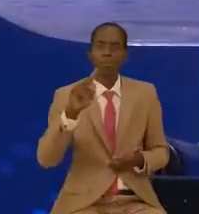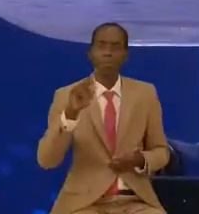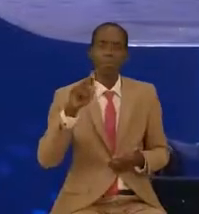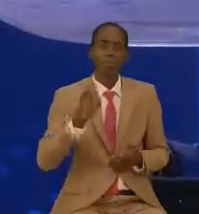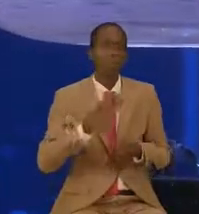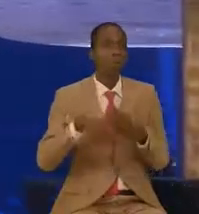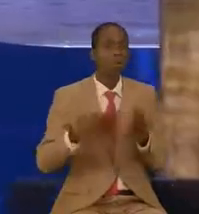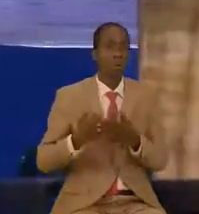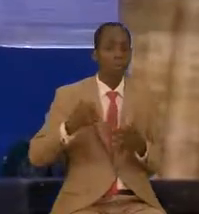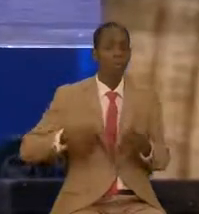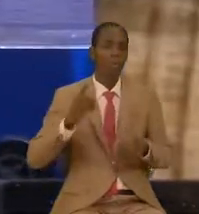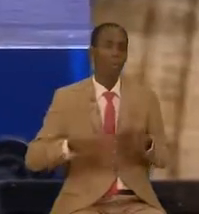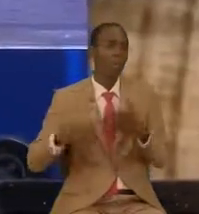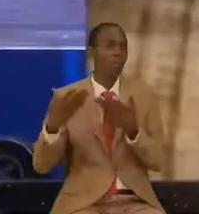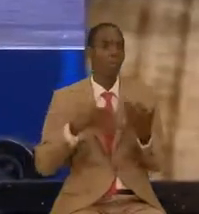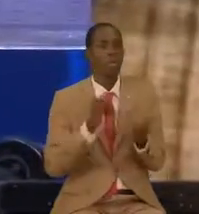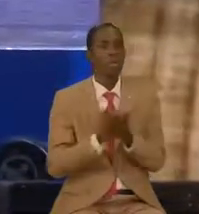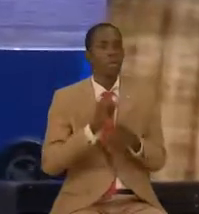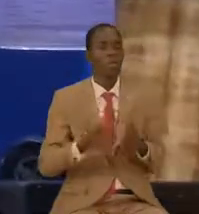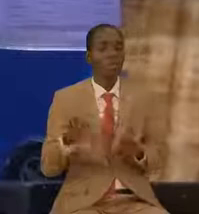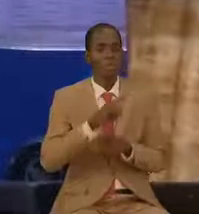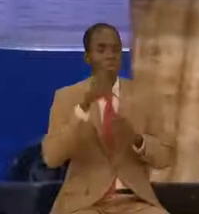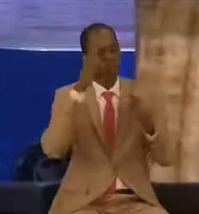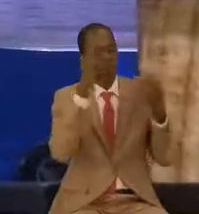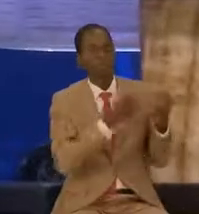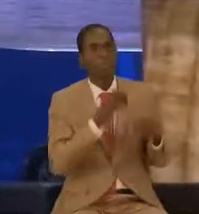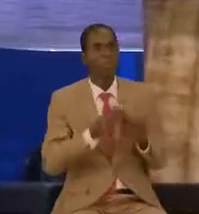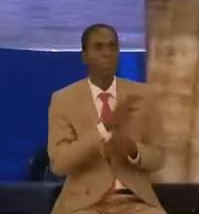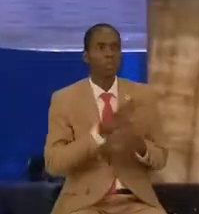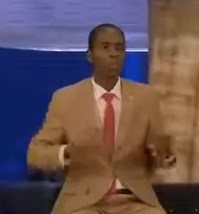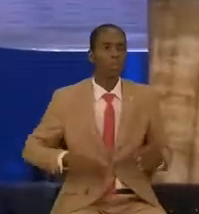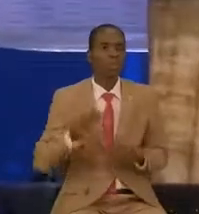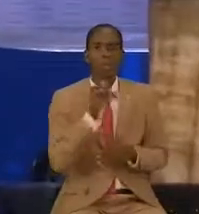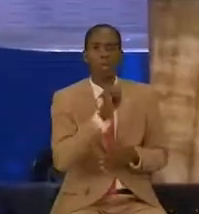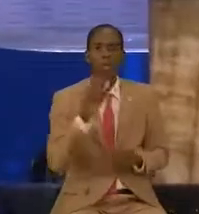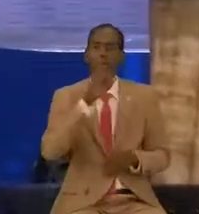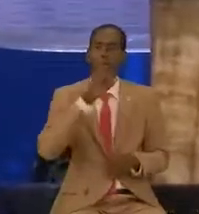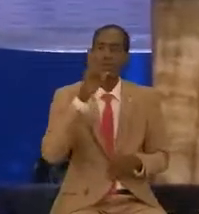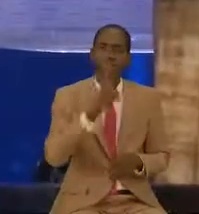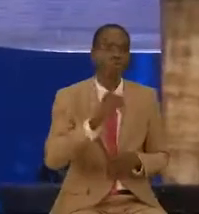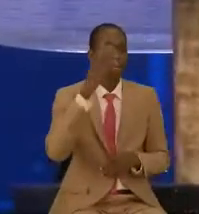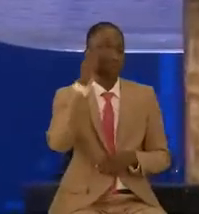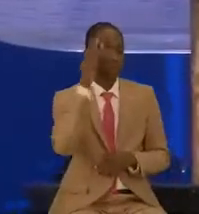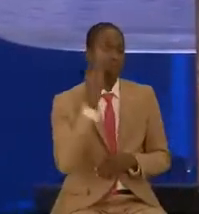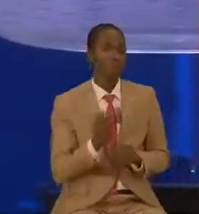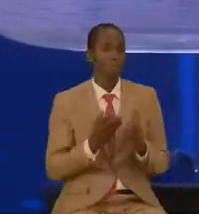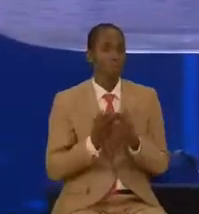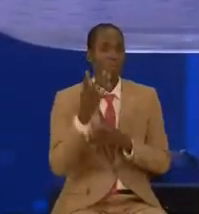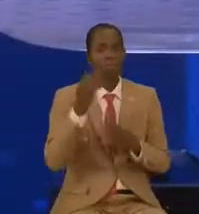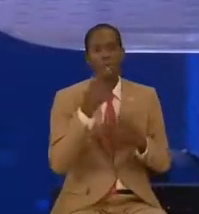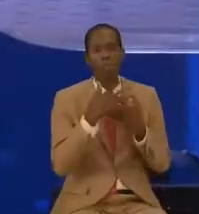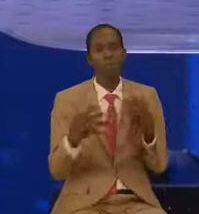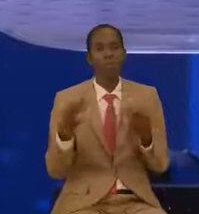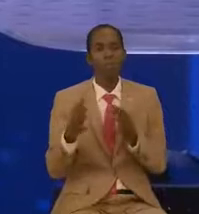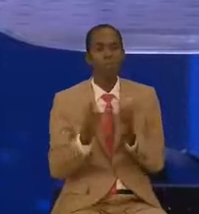circoncision ne peut pas apporter cela. Mais la foi en Christ. Une expérience définie par la croix du